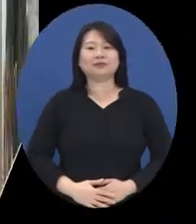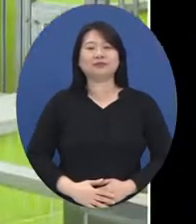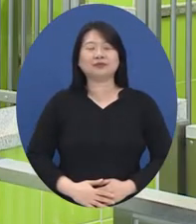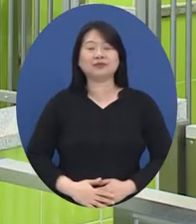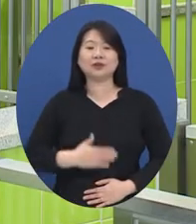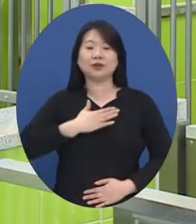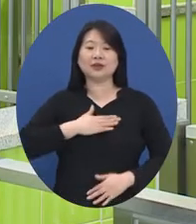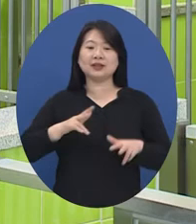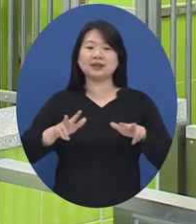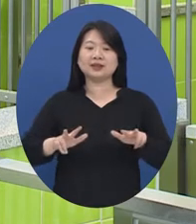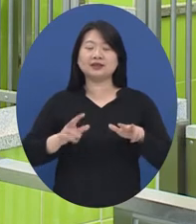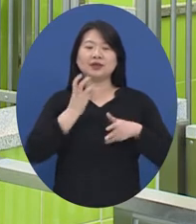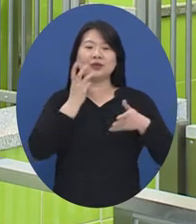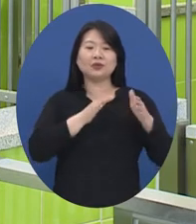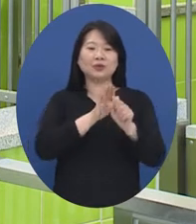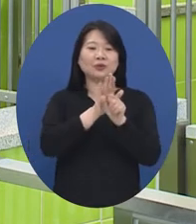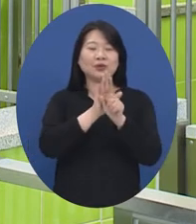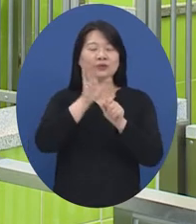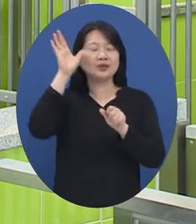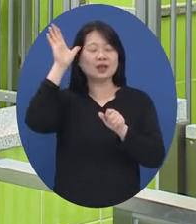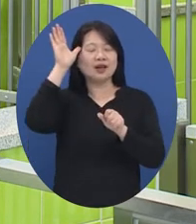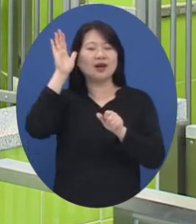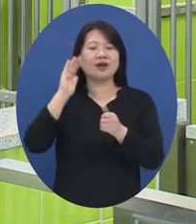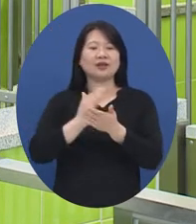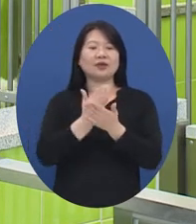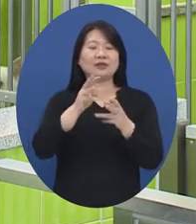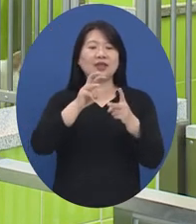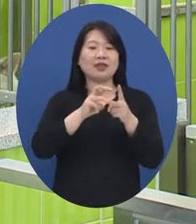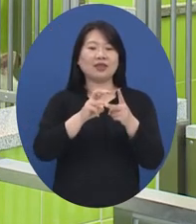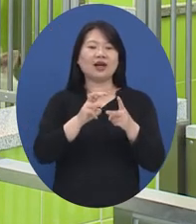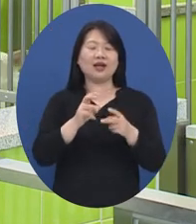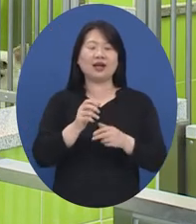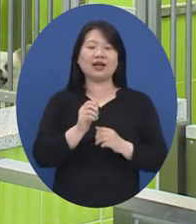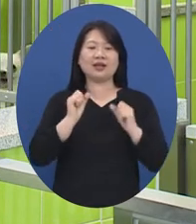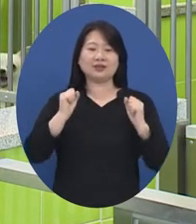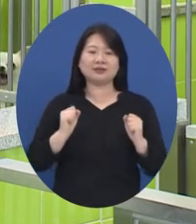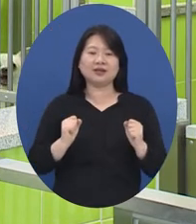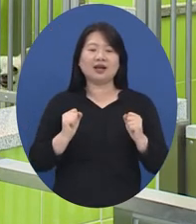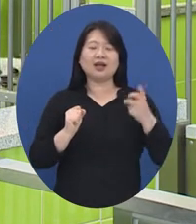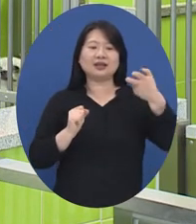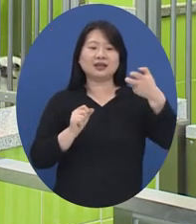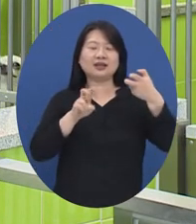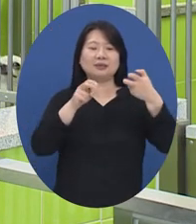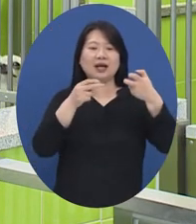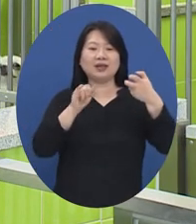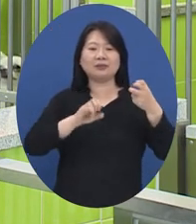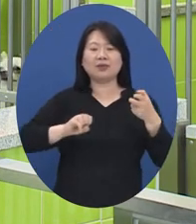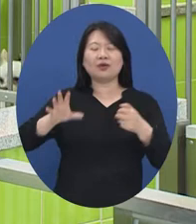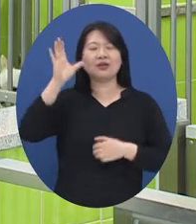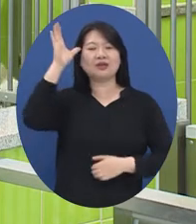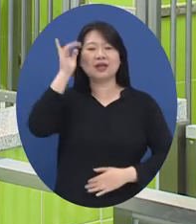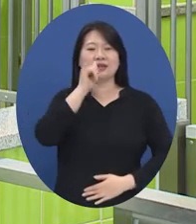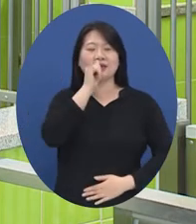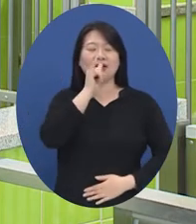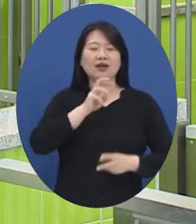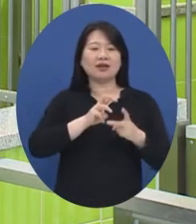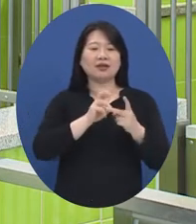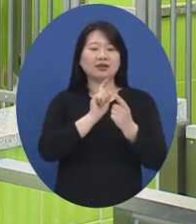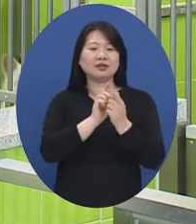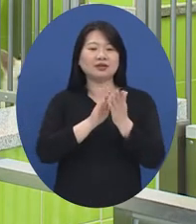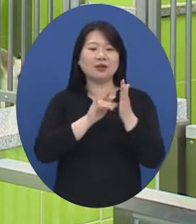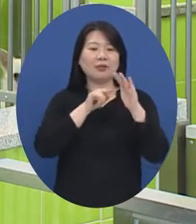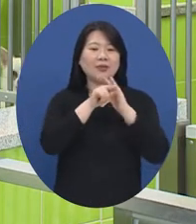저는 지금 경기도 도우미 견 나눔 센터 에 나와 있습니다 이곳에는 7 10마리의 유기견들이 있는데요 센터에 직접